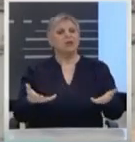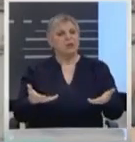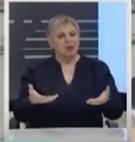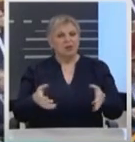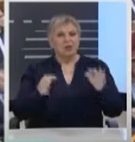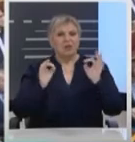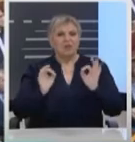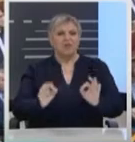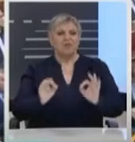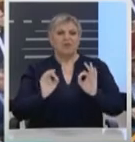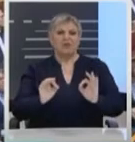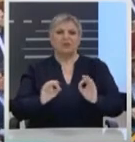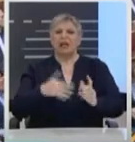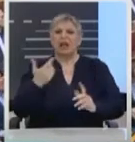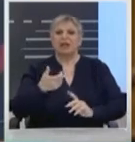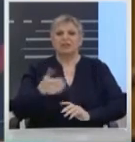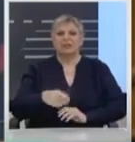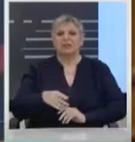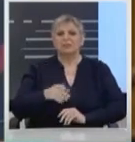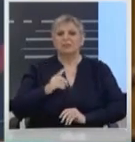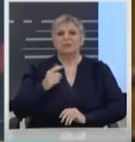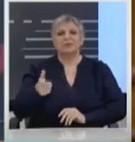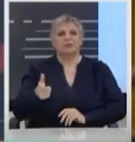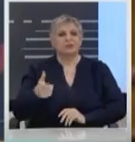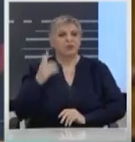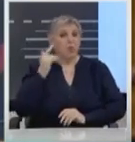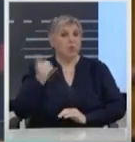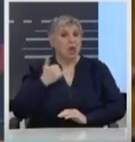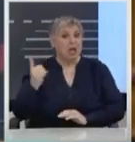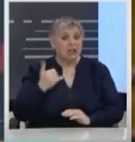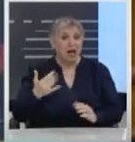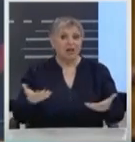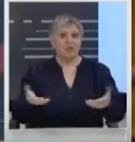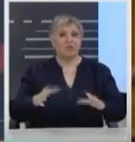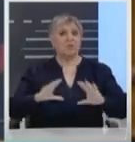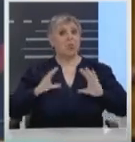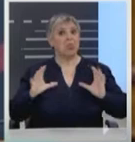προφανές ότι ο κύριος Μητσοτάκης ή δεν κατάλαβε ή δεν θέλει να καταλάβει τι του λέω.